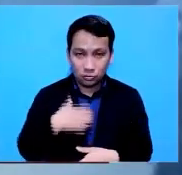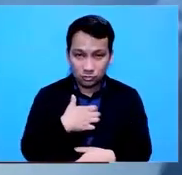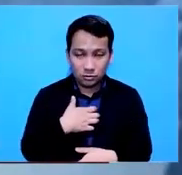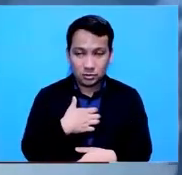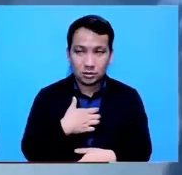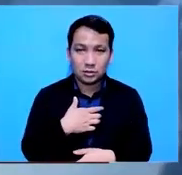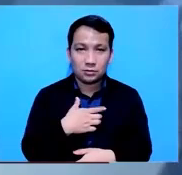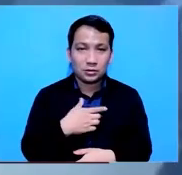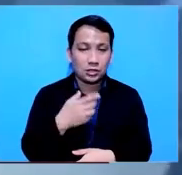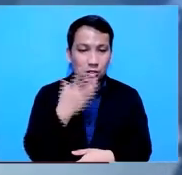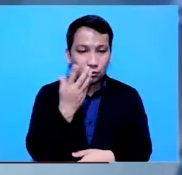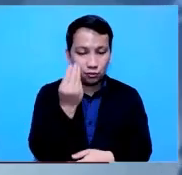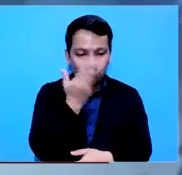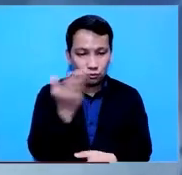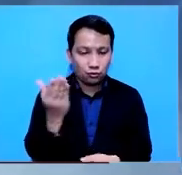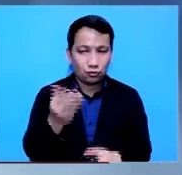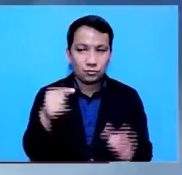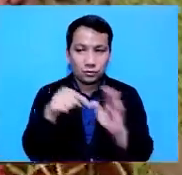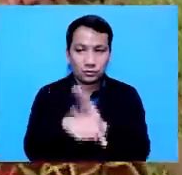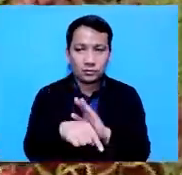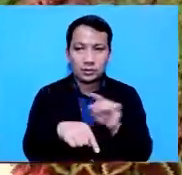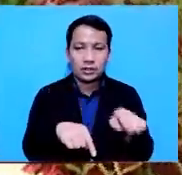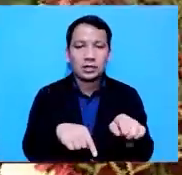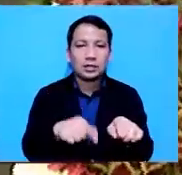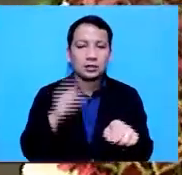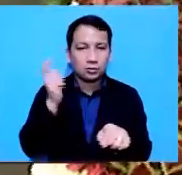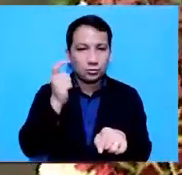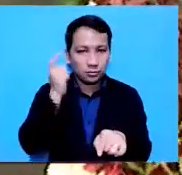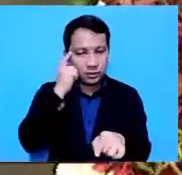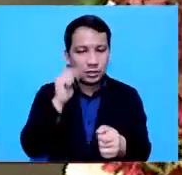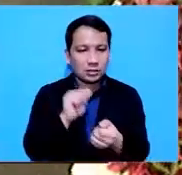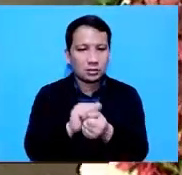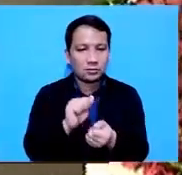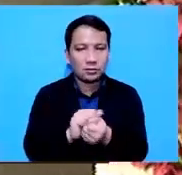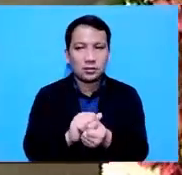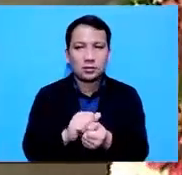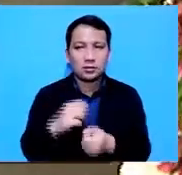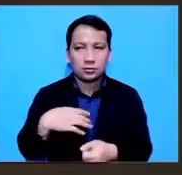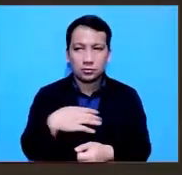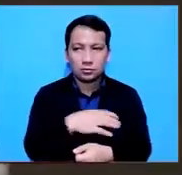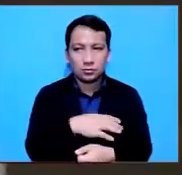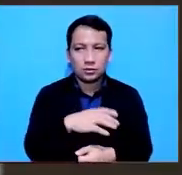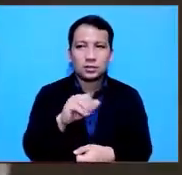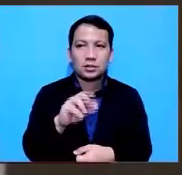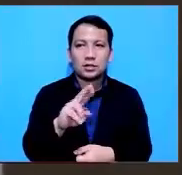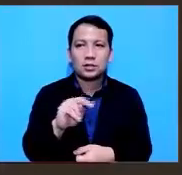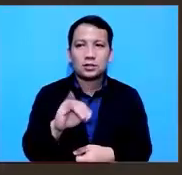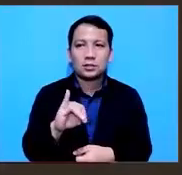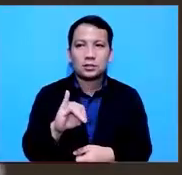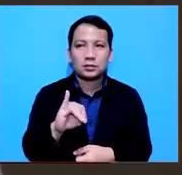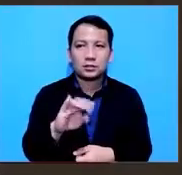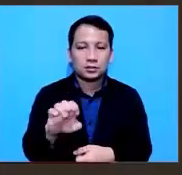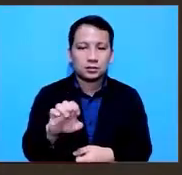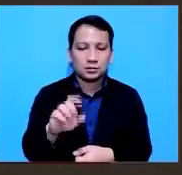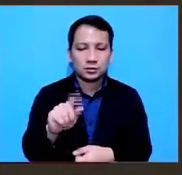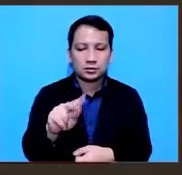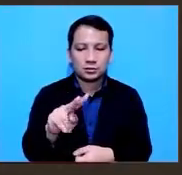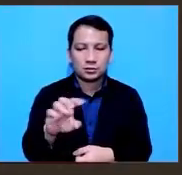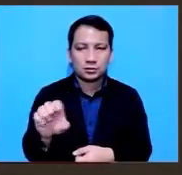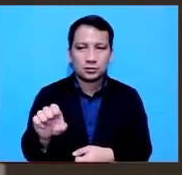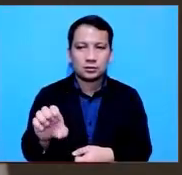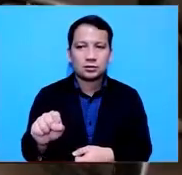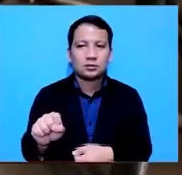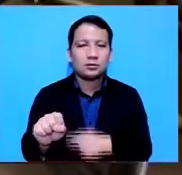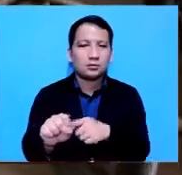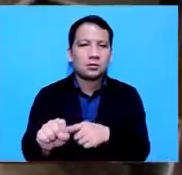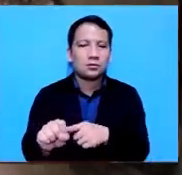utak sa pagpaslang sa gobernador. Kabilang na si Congressman Arnie Teves. Tiwala naman si Mayor Janice na pasasaan